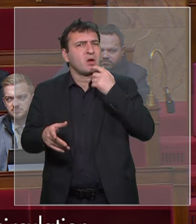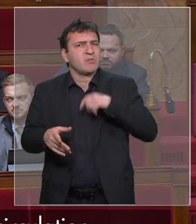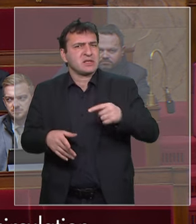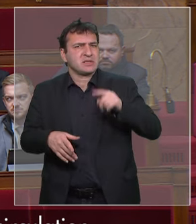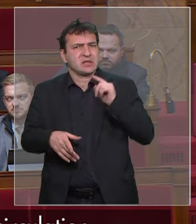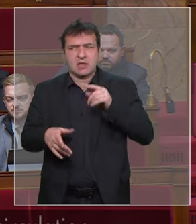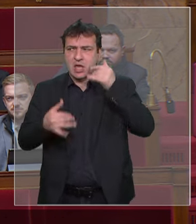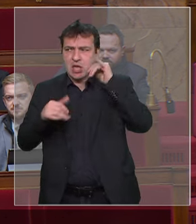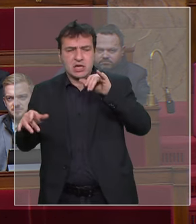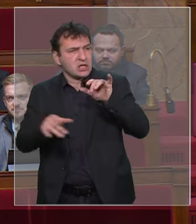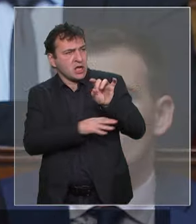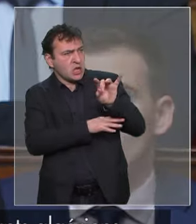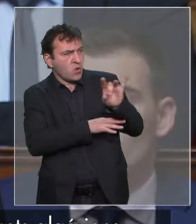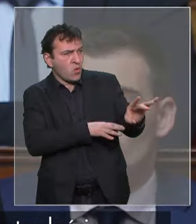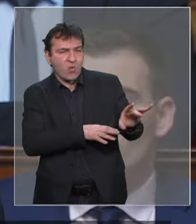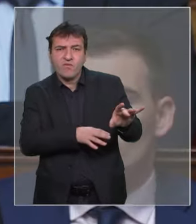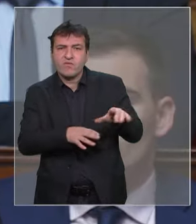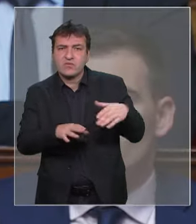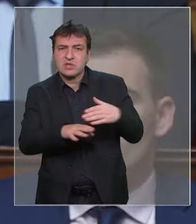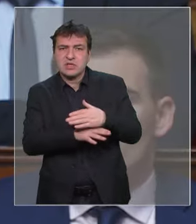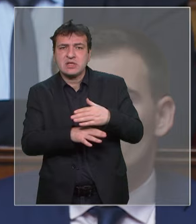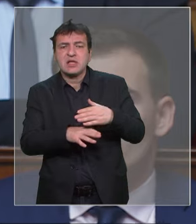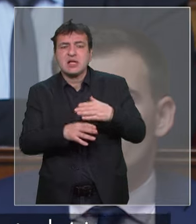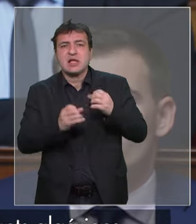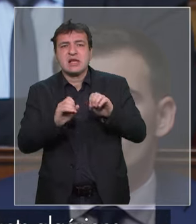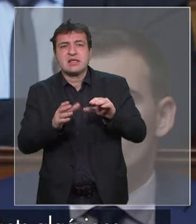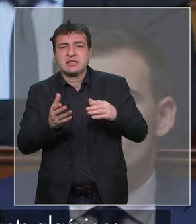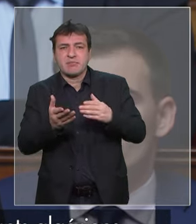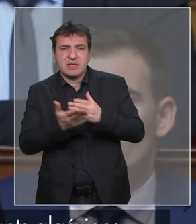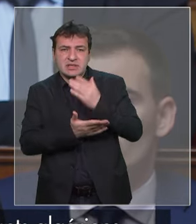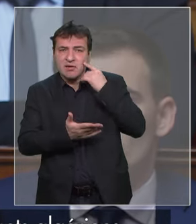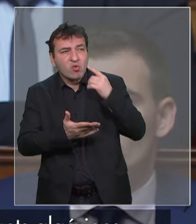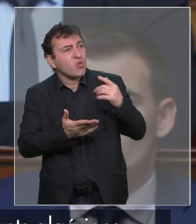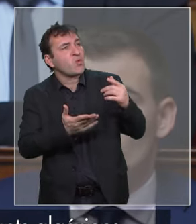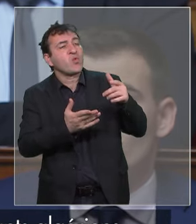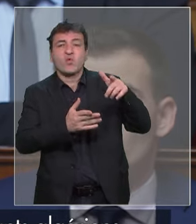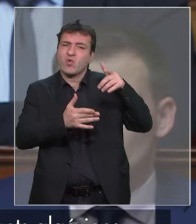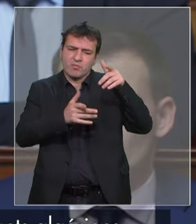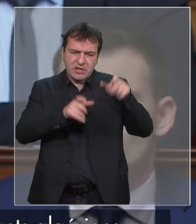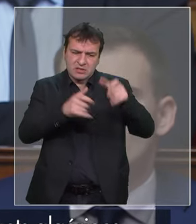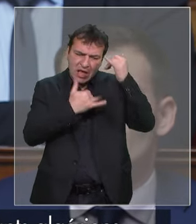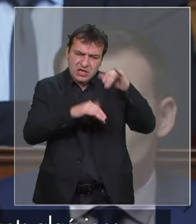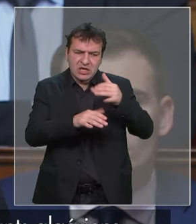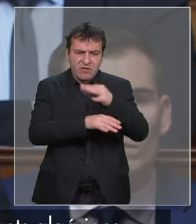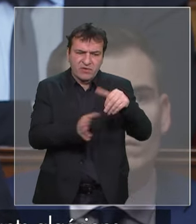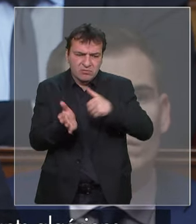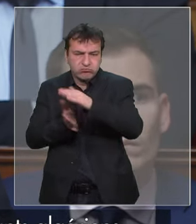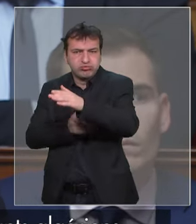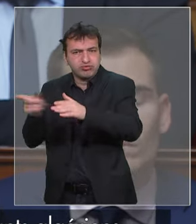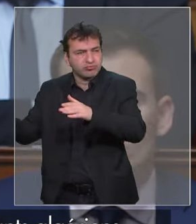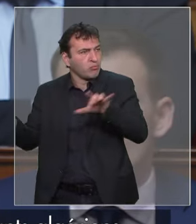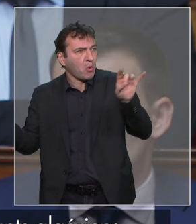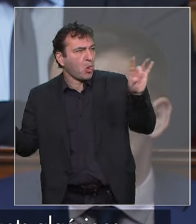de délivrer les laissez-passer consulaires permettant le retour des Algériens expulsés de France. Une attitude d'autant plus étonnante quand on sait qu'il existe